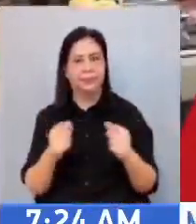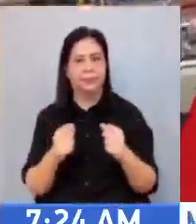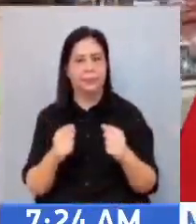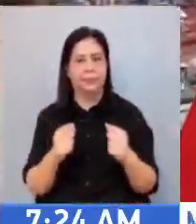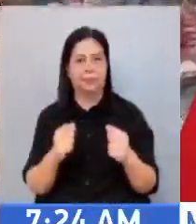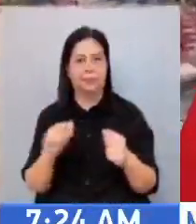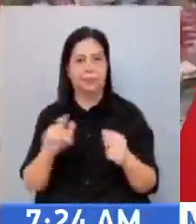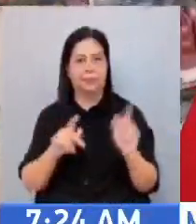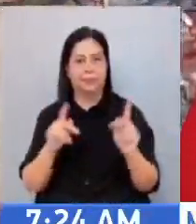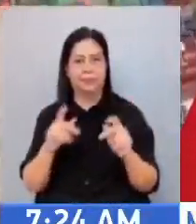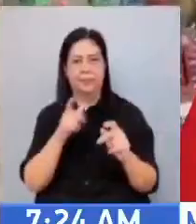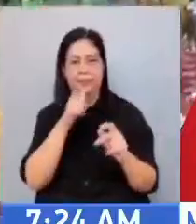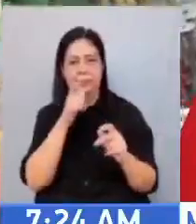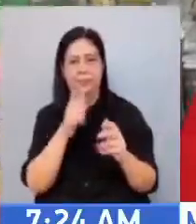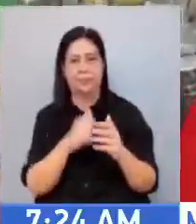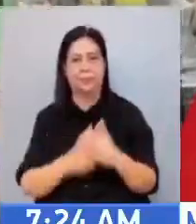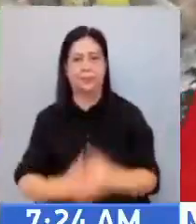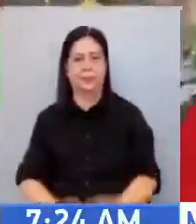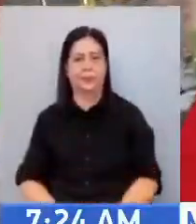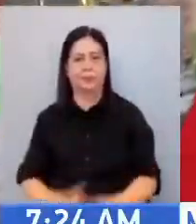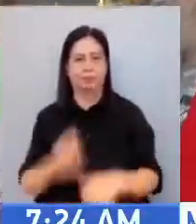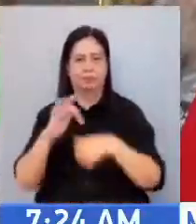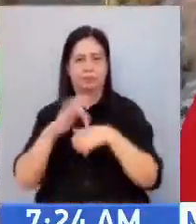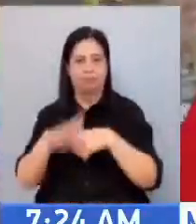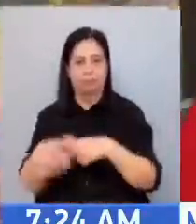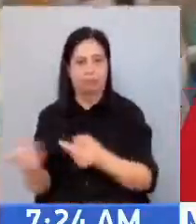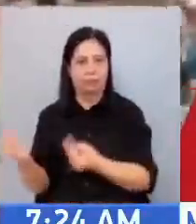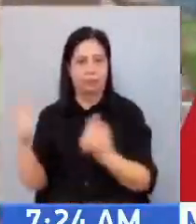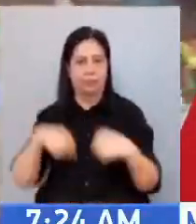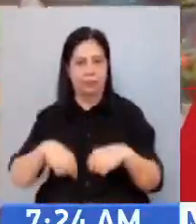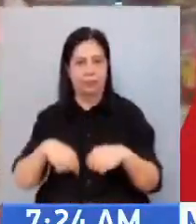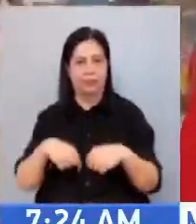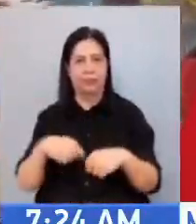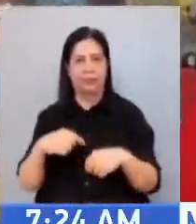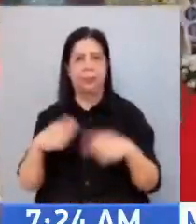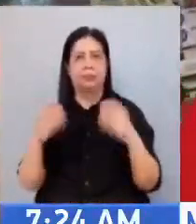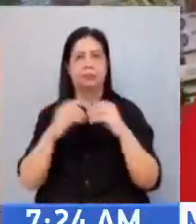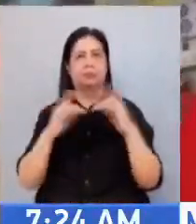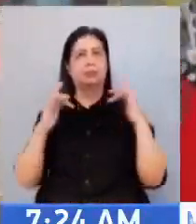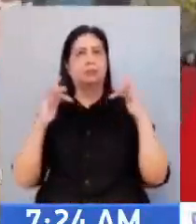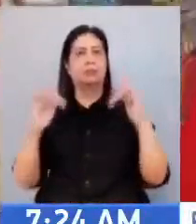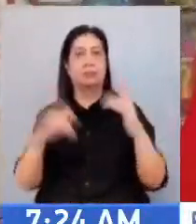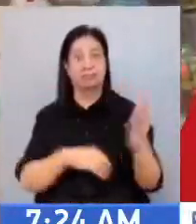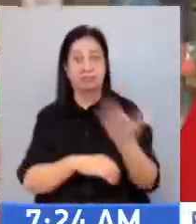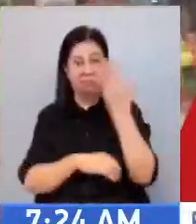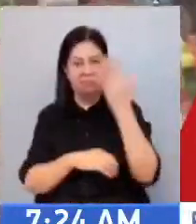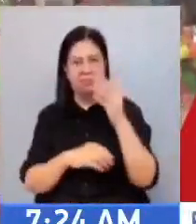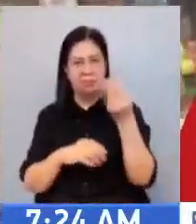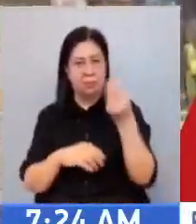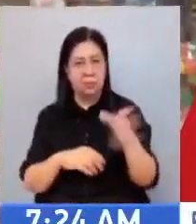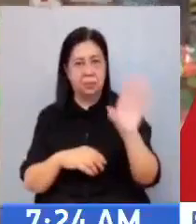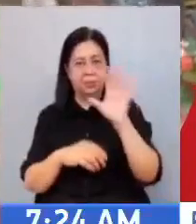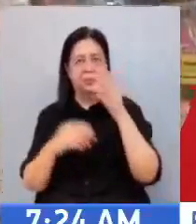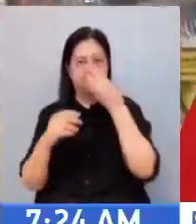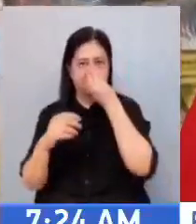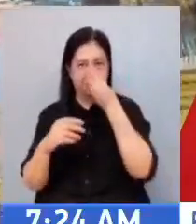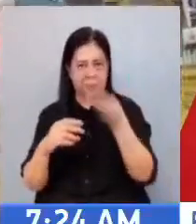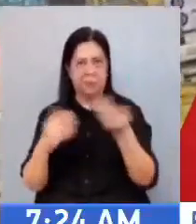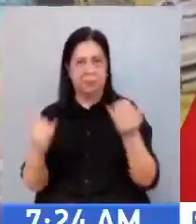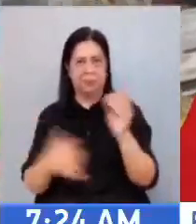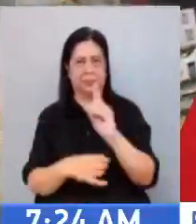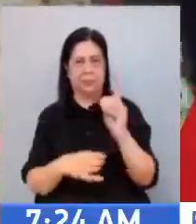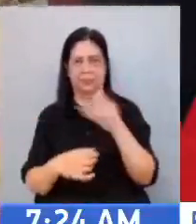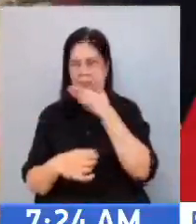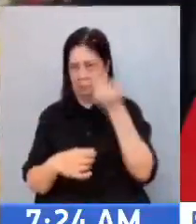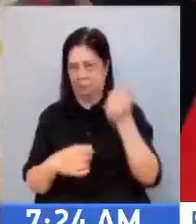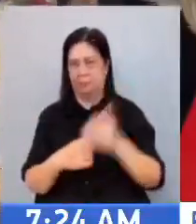may mga kababayan ho tayo maaga pumunta rito. Sabagay, mas maalwan hong mamili pag maaga pa dahil kukunti pa ho yung tao dito sa Divisoria. Ma'am, taga